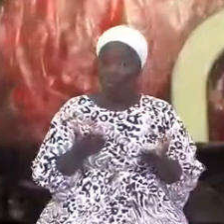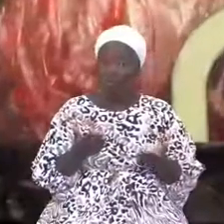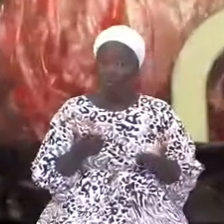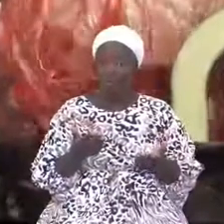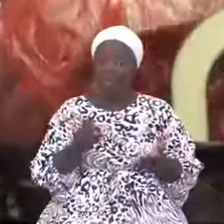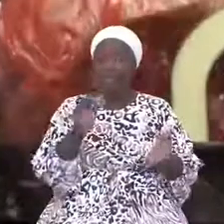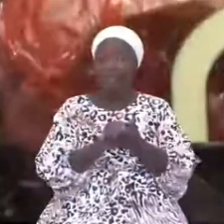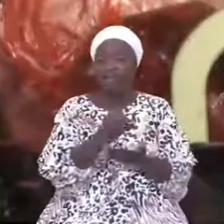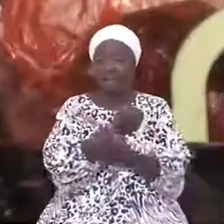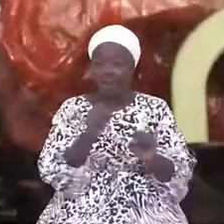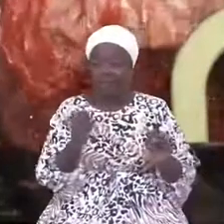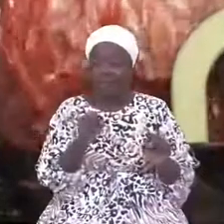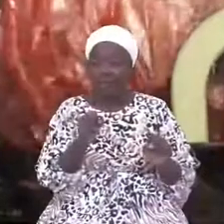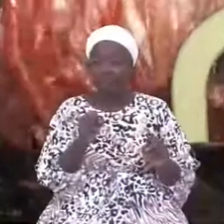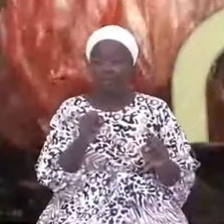Tu veux